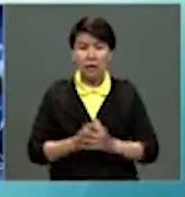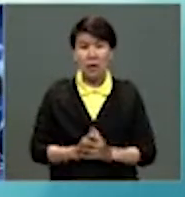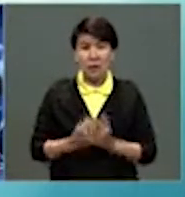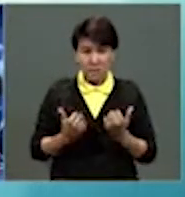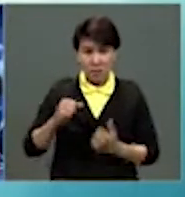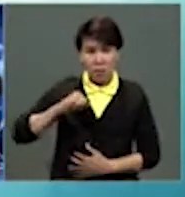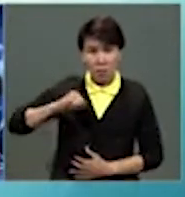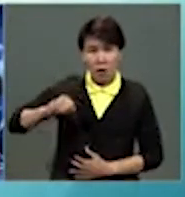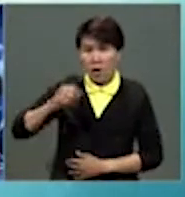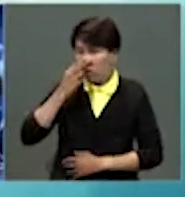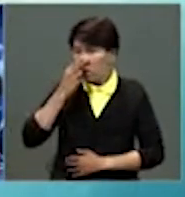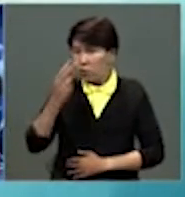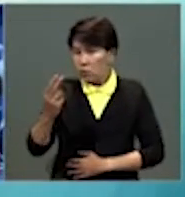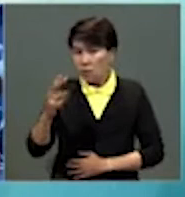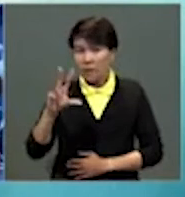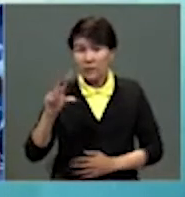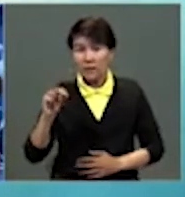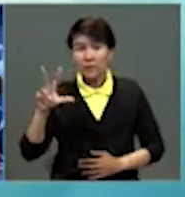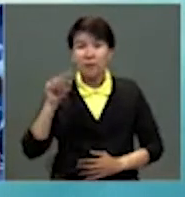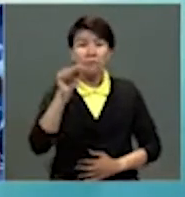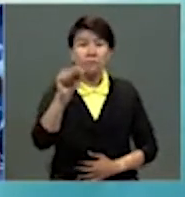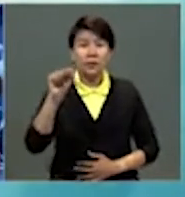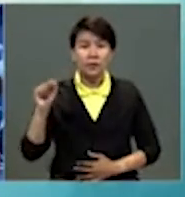เปอร์เซ็นต์นะครับเพราะฉะนั้นนี่คือสิ่งที่เห็นภาพของการเปลี่ยนแปลงไปนะครับของโรคนี้แล้วก็ทำให้รับแท่งทั้งสองแท่งนี้ก็จะมีความแตกต่างกันนะครับเรามาดูทางขวามือเอาอัพเดทล่าสุดนี้เลยแล้วกันนะครับ33%